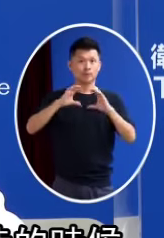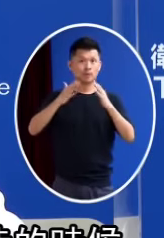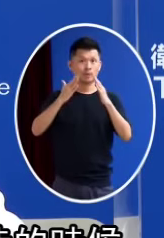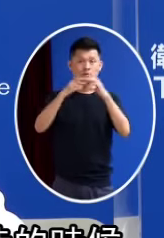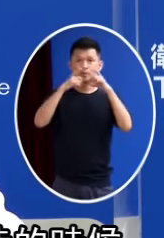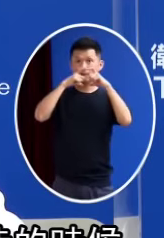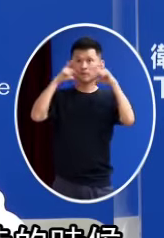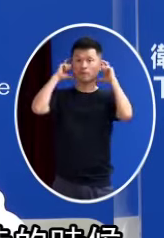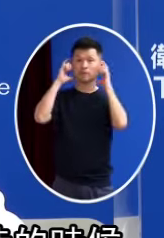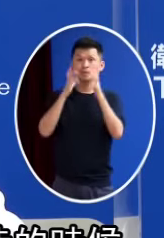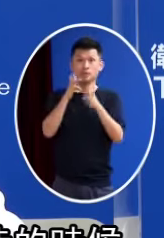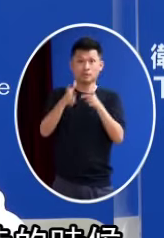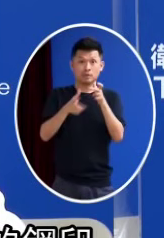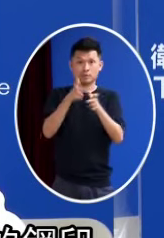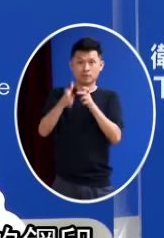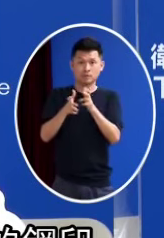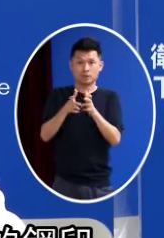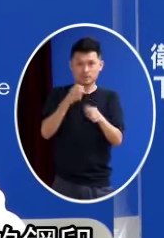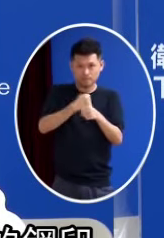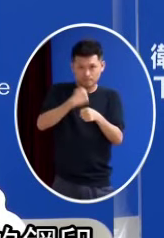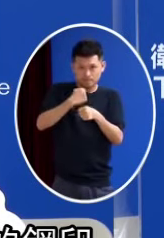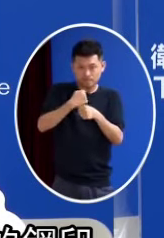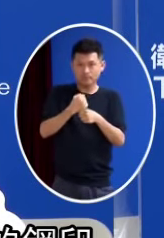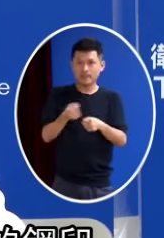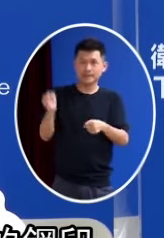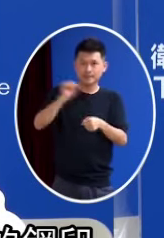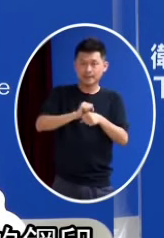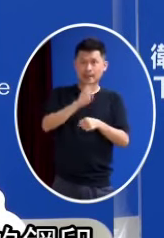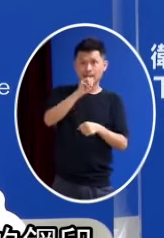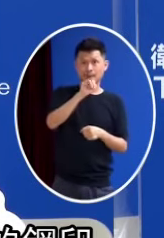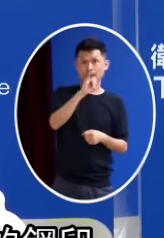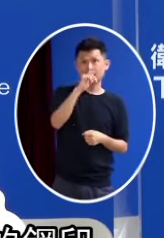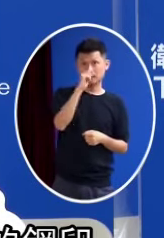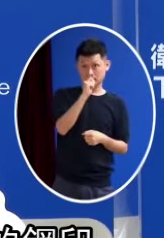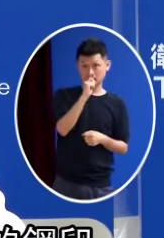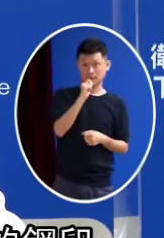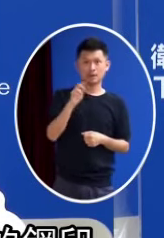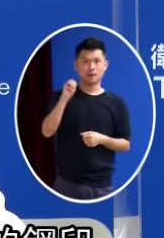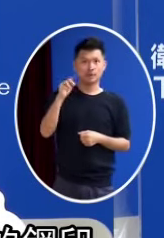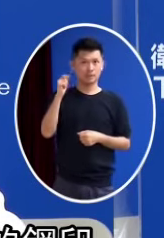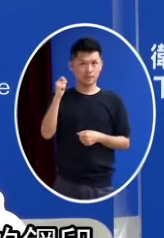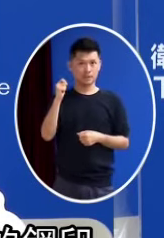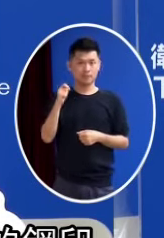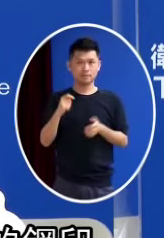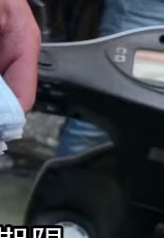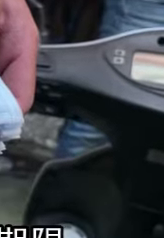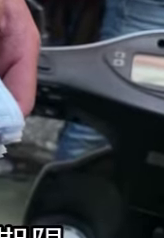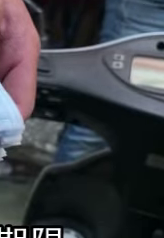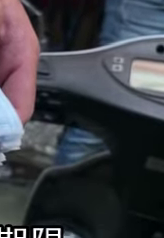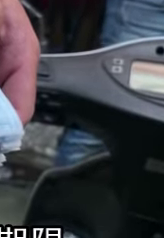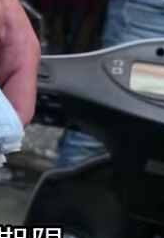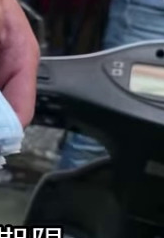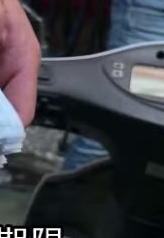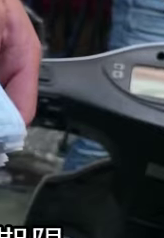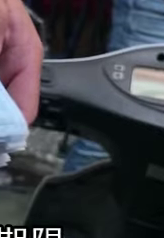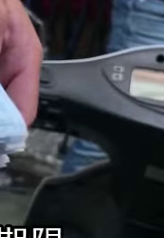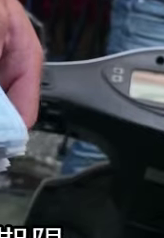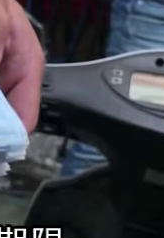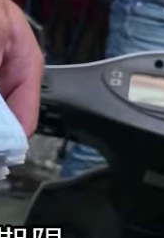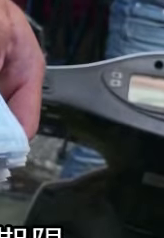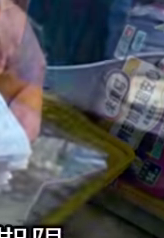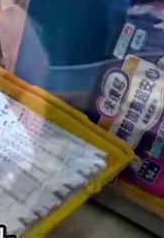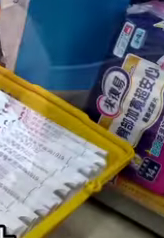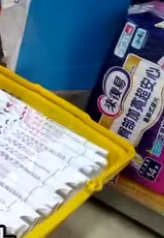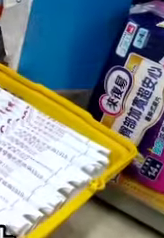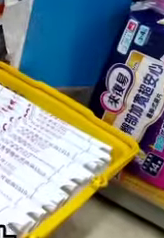队要制造的时候，要加上 MIT 跟 MD 的这样的一个钢印。 另外，嘉利科技口罩退